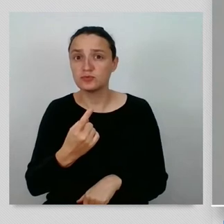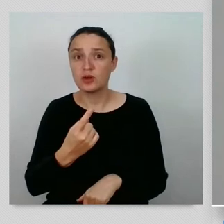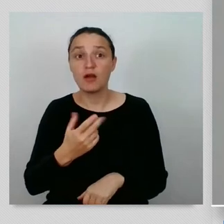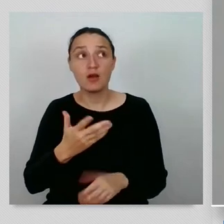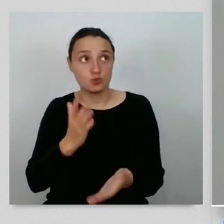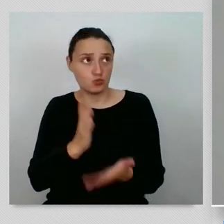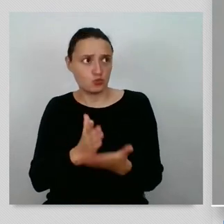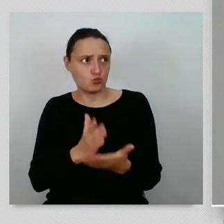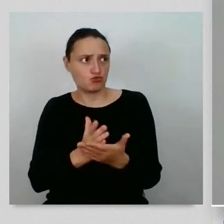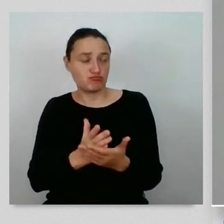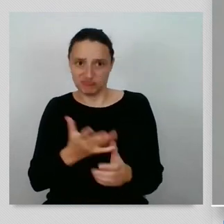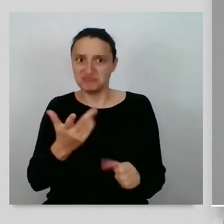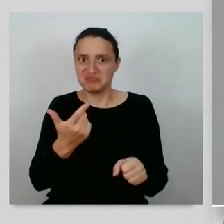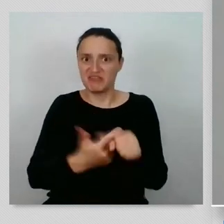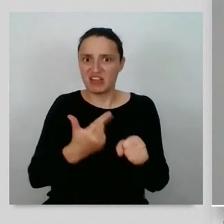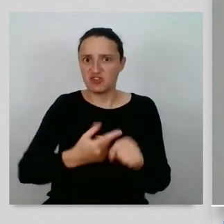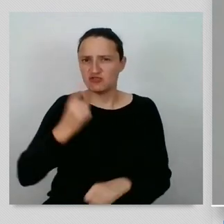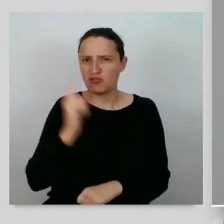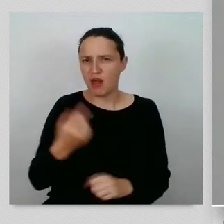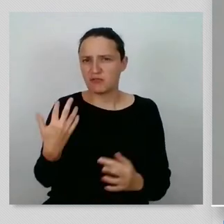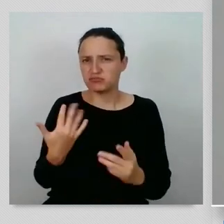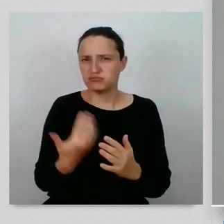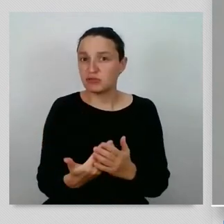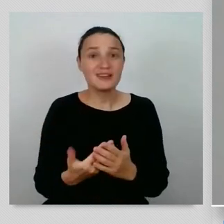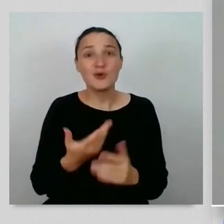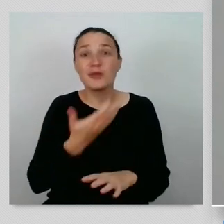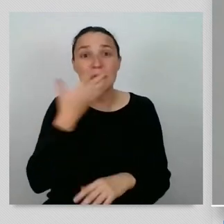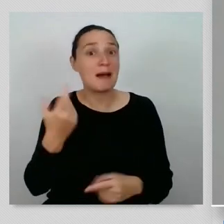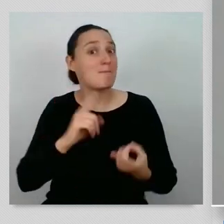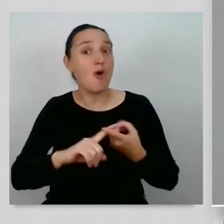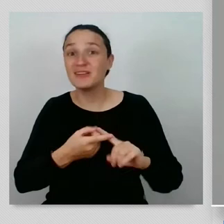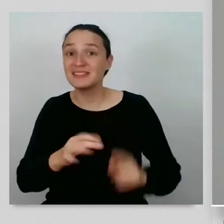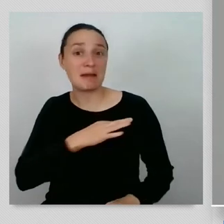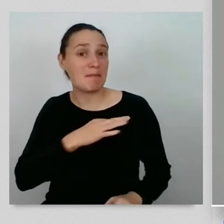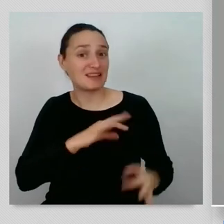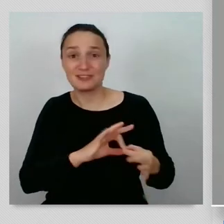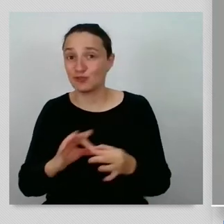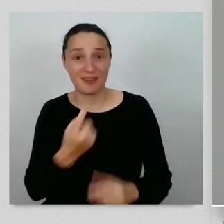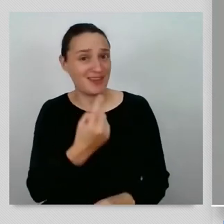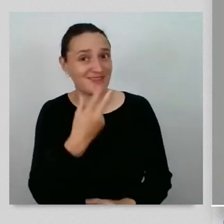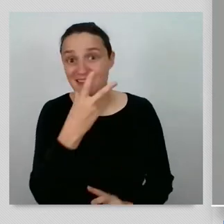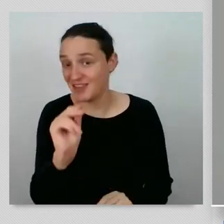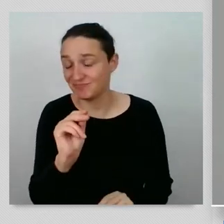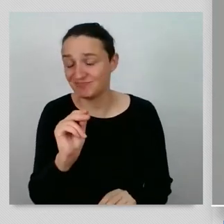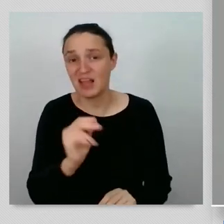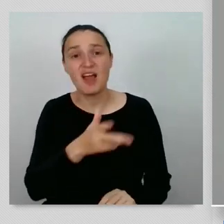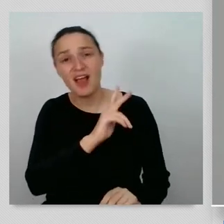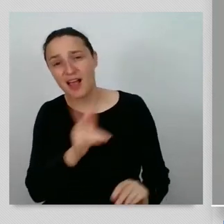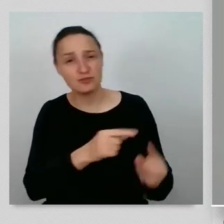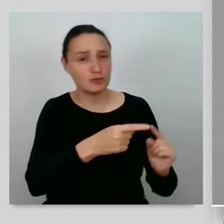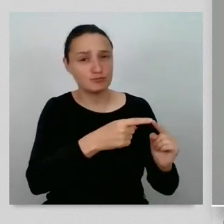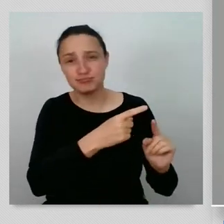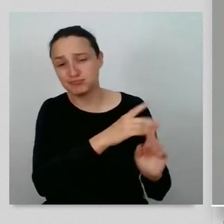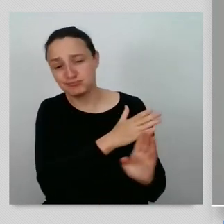już dekadach, celowo właśnie pokazując, że to nie ma koloru politycznego, że kwestia braku elektrowni